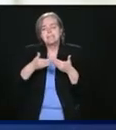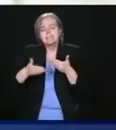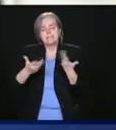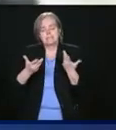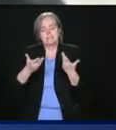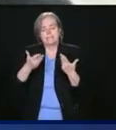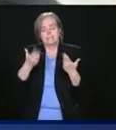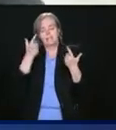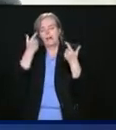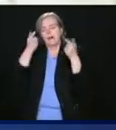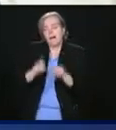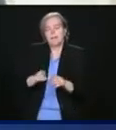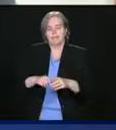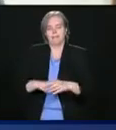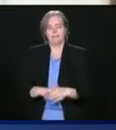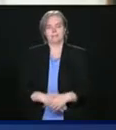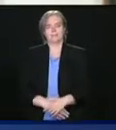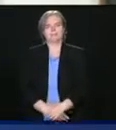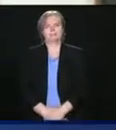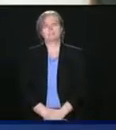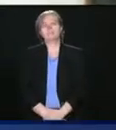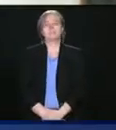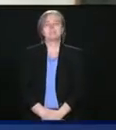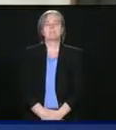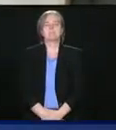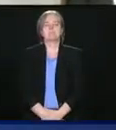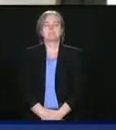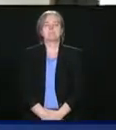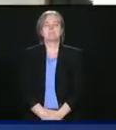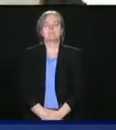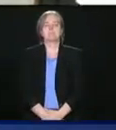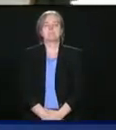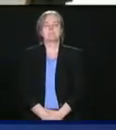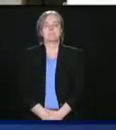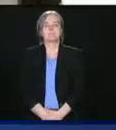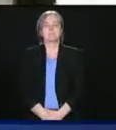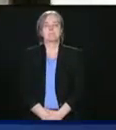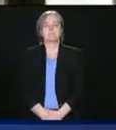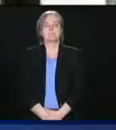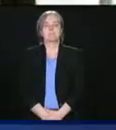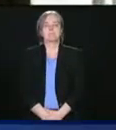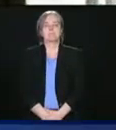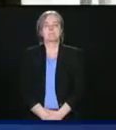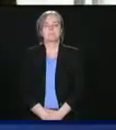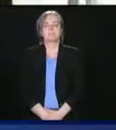espère bien obtenir une entente.